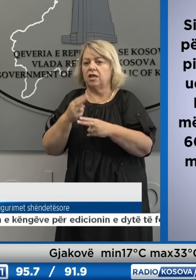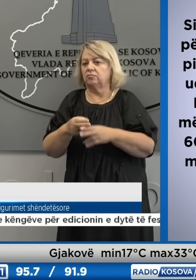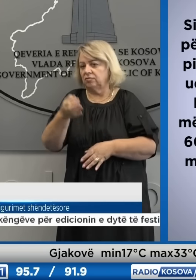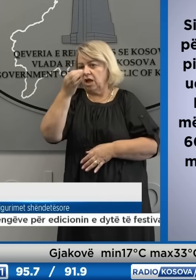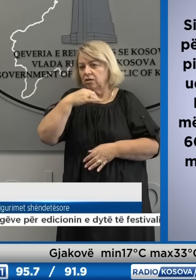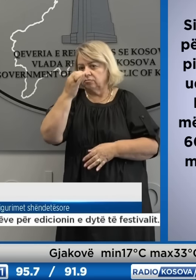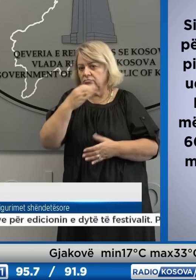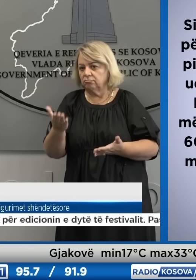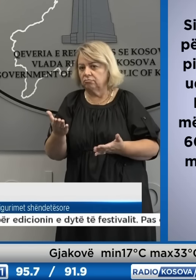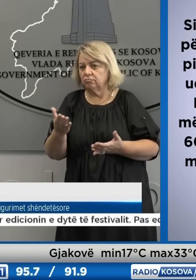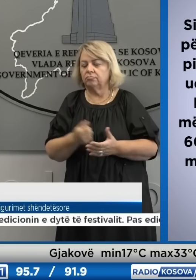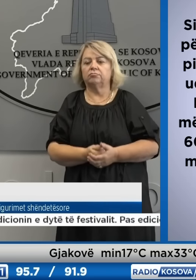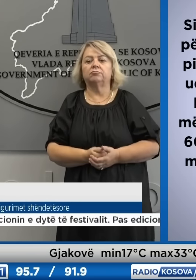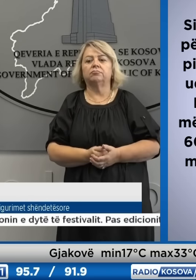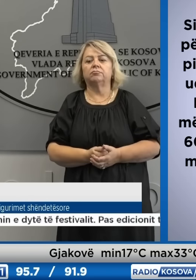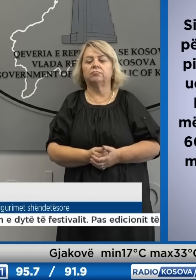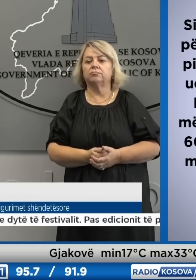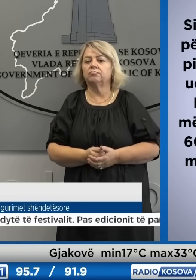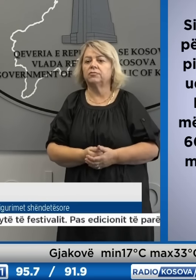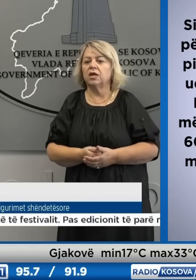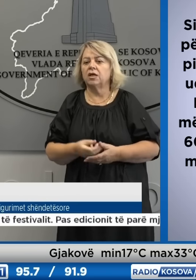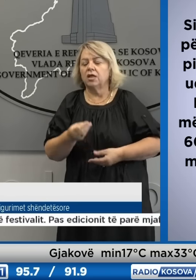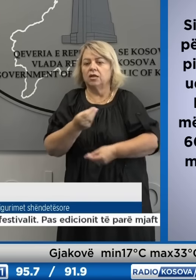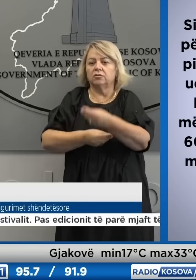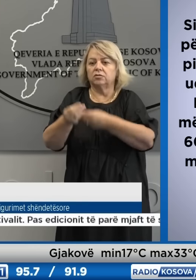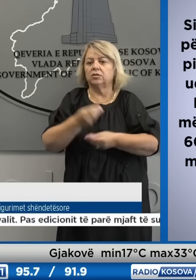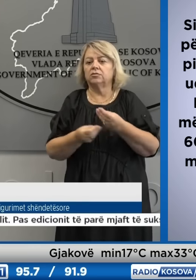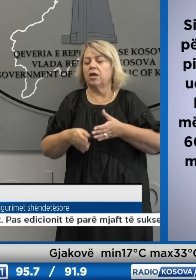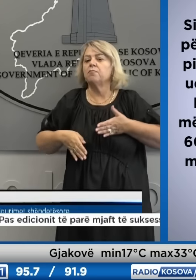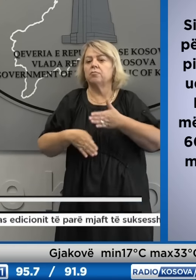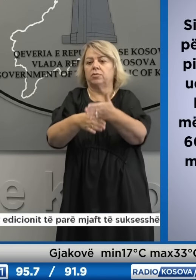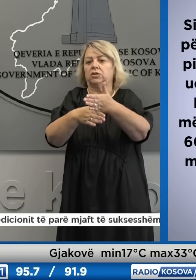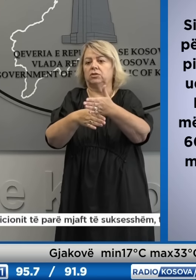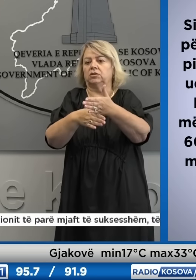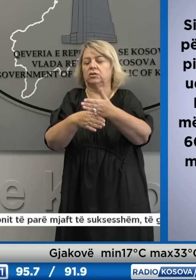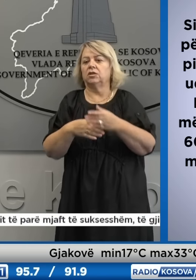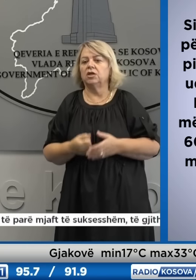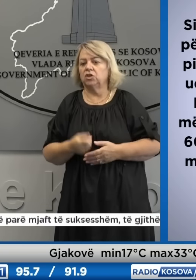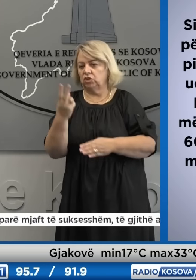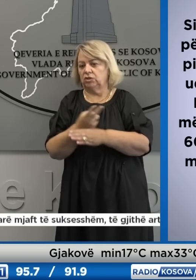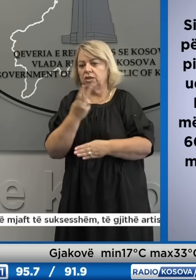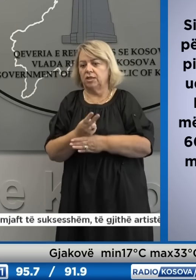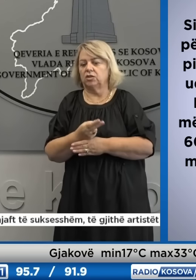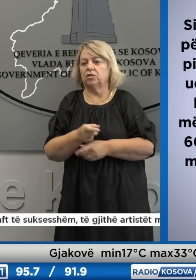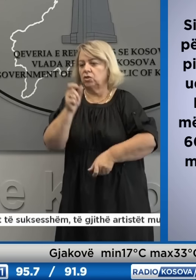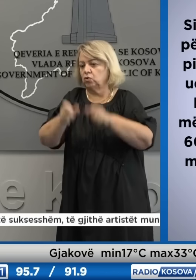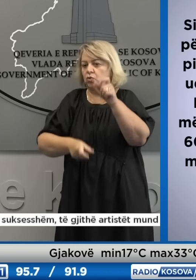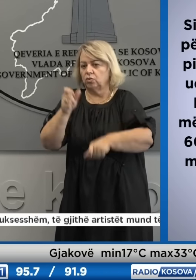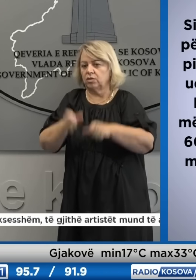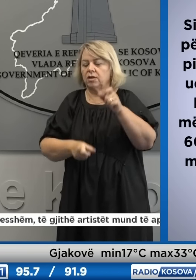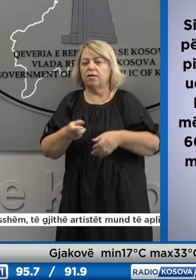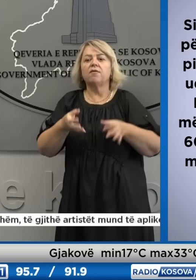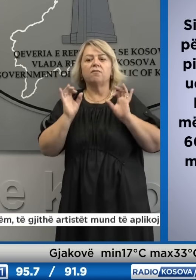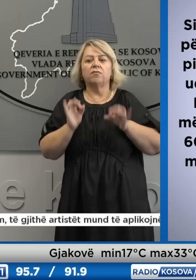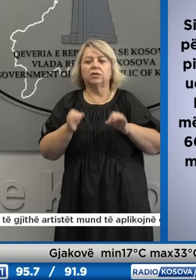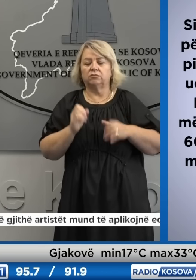të rimbursueshme që do të transformojë rrënjësisht mbështetjen që shteti jep për qytetarët e